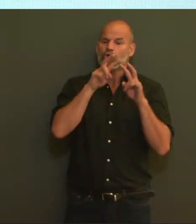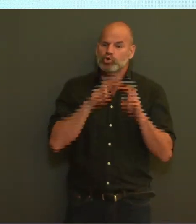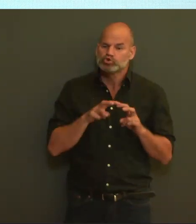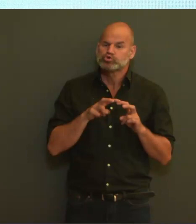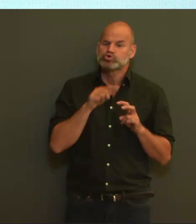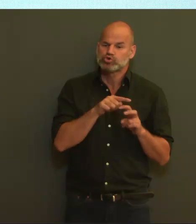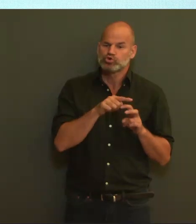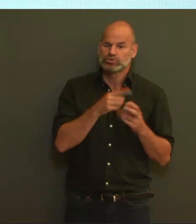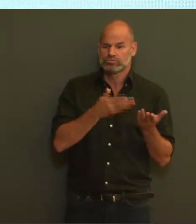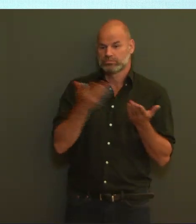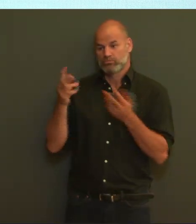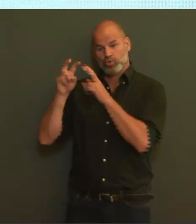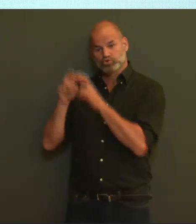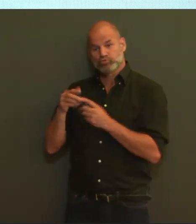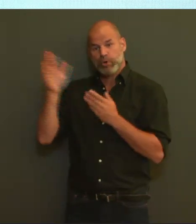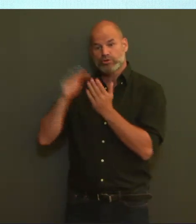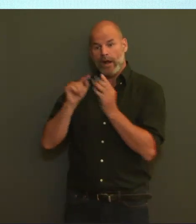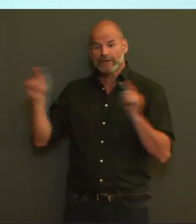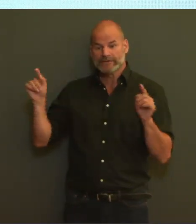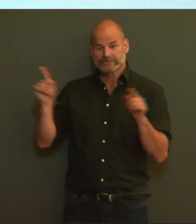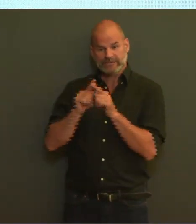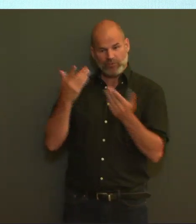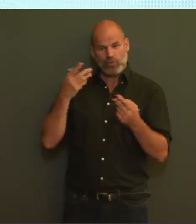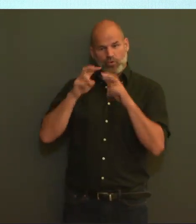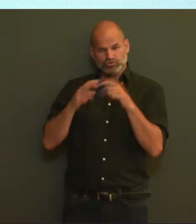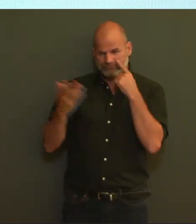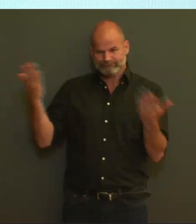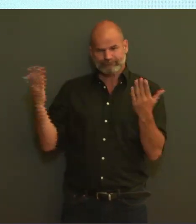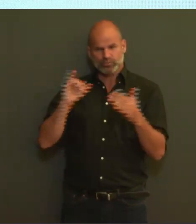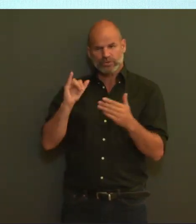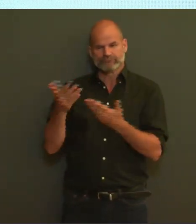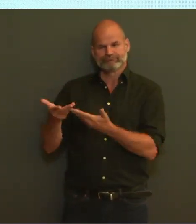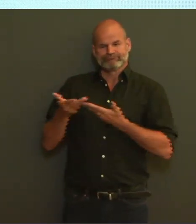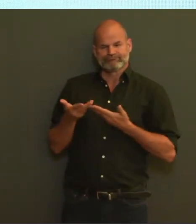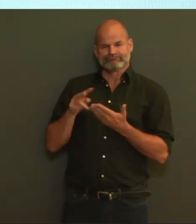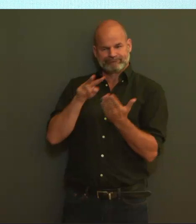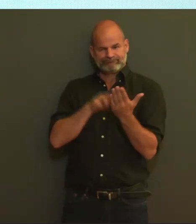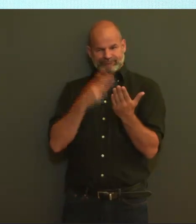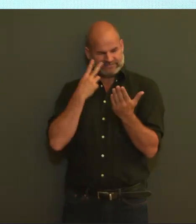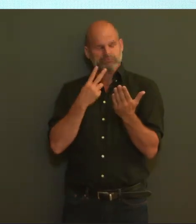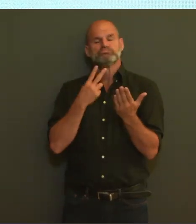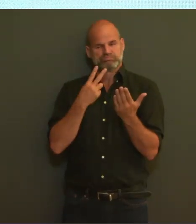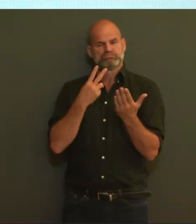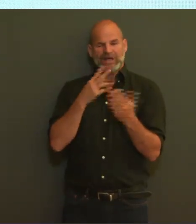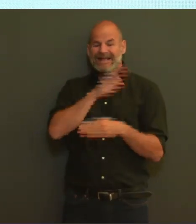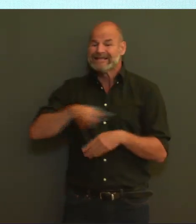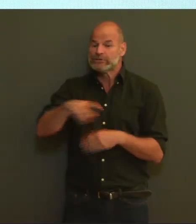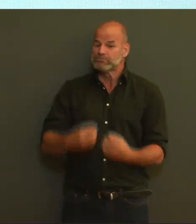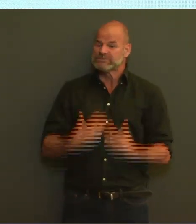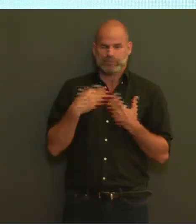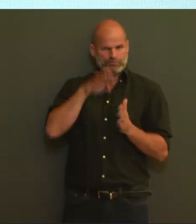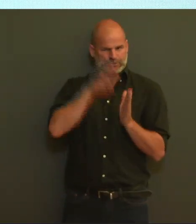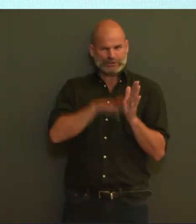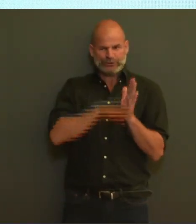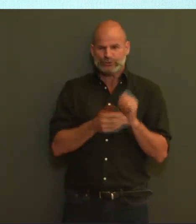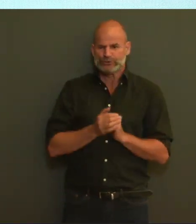ontwikkelen, dat secundaire besmettingen op school minder vaak voorkomen dan bijvoorbeeld in het huishouden,